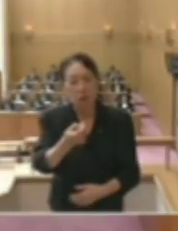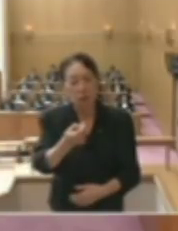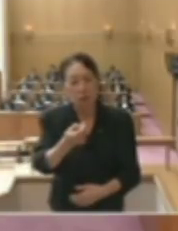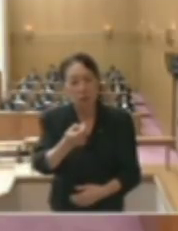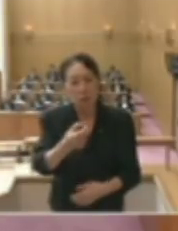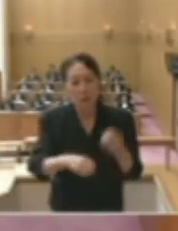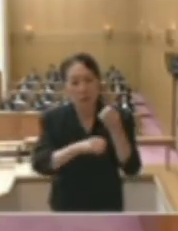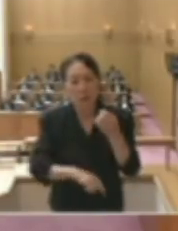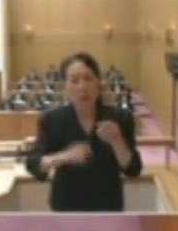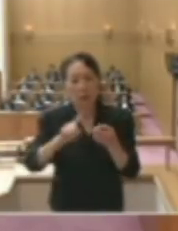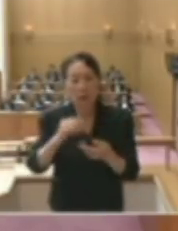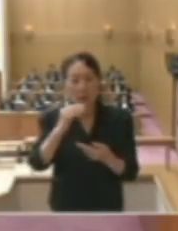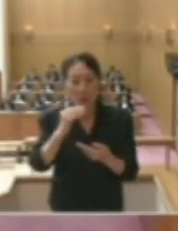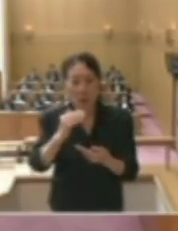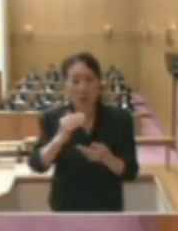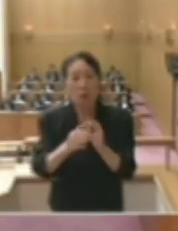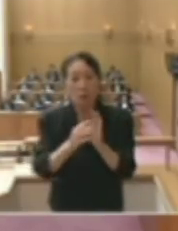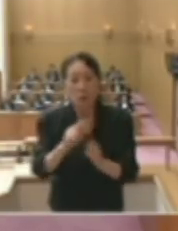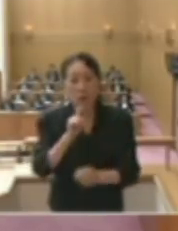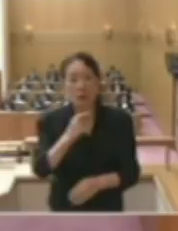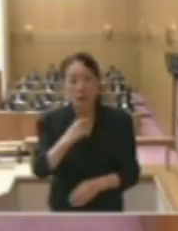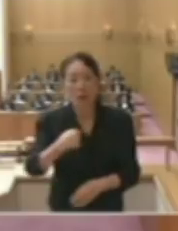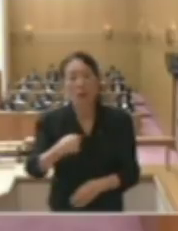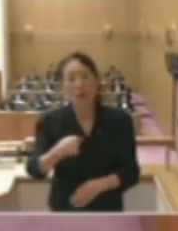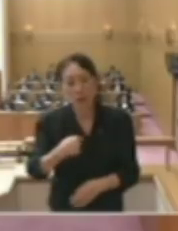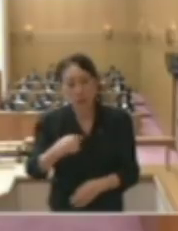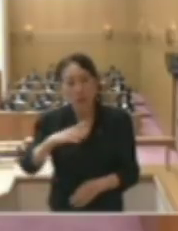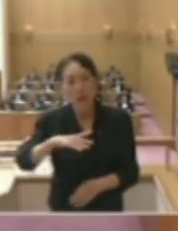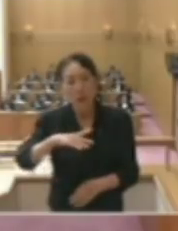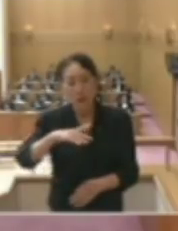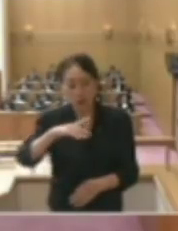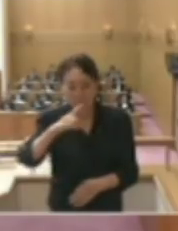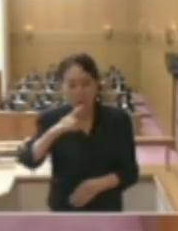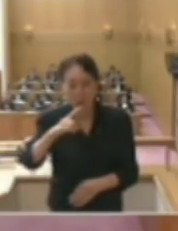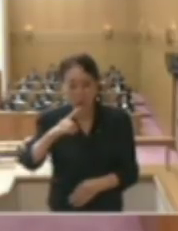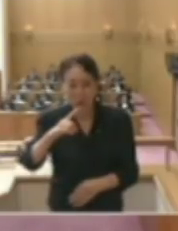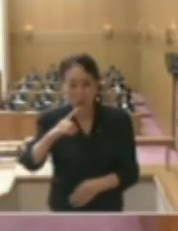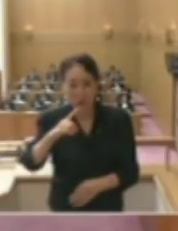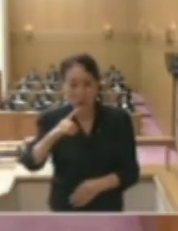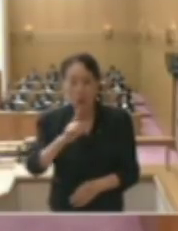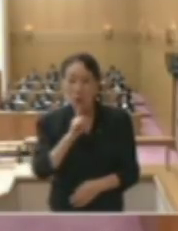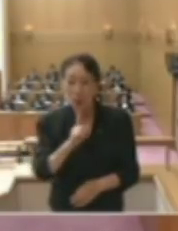基本的なことなんで申し上げたいんですけれども、私、最初の答弁で、政治家個人